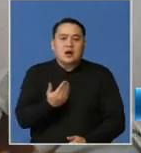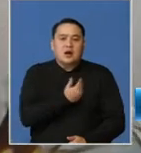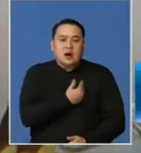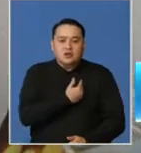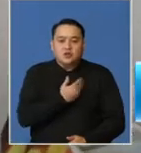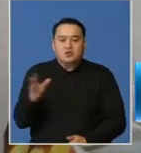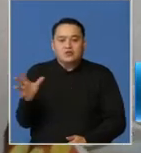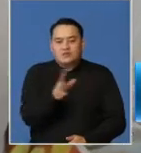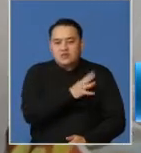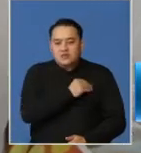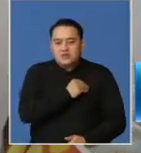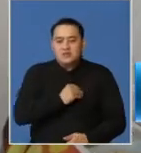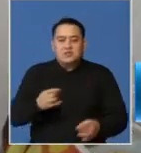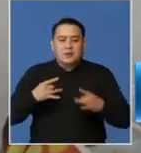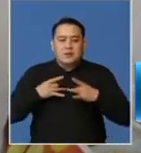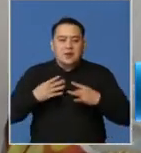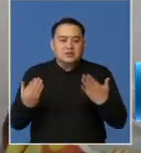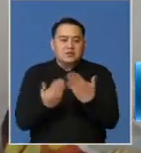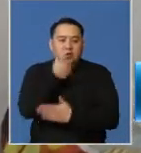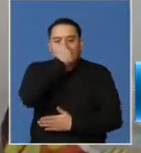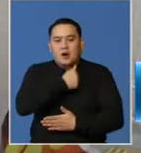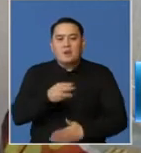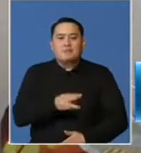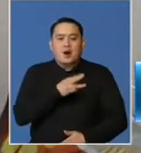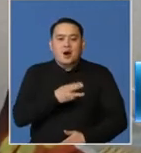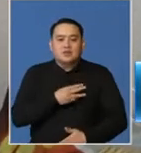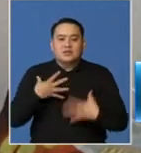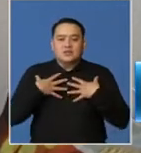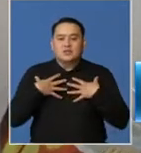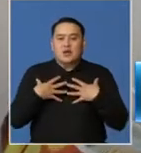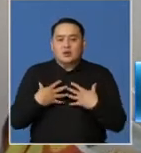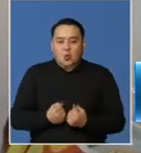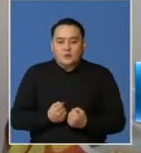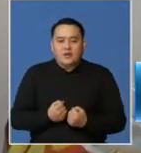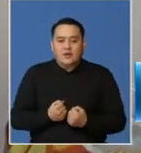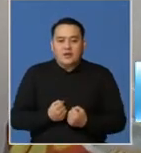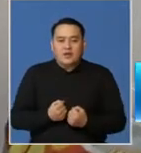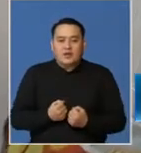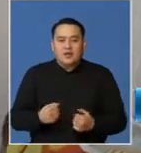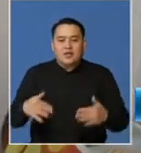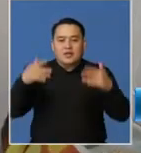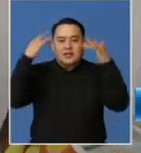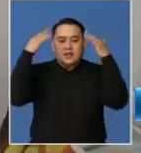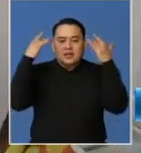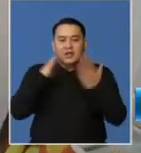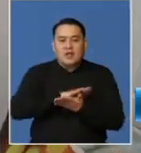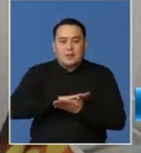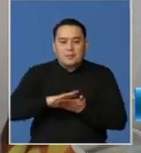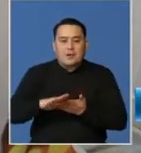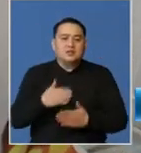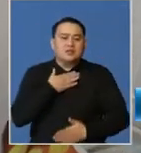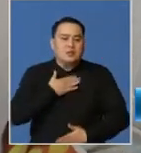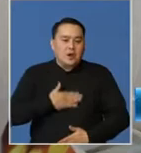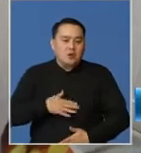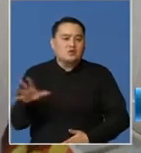с наступающим Новым годом, пожелать всем здоровья, голубого неба, чтобы